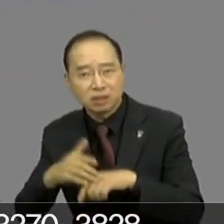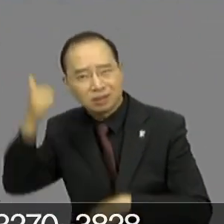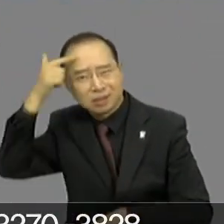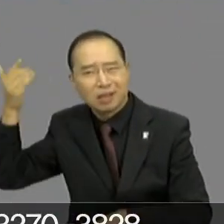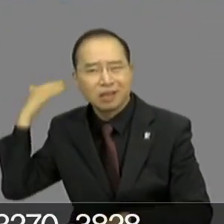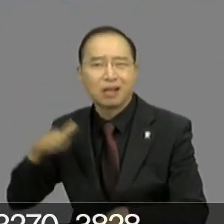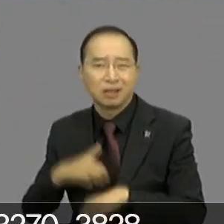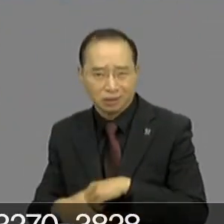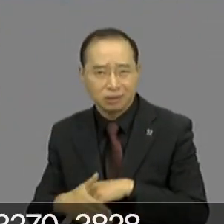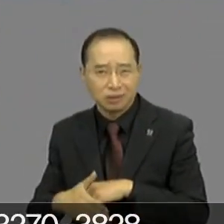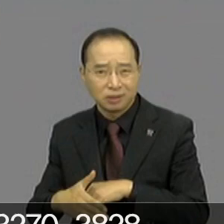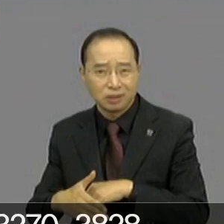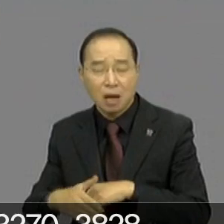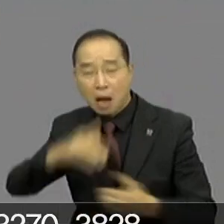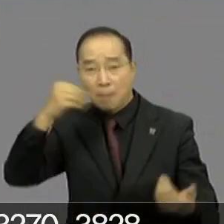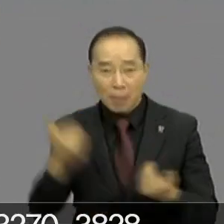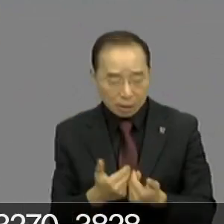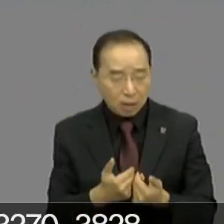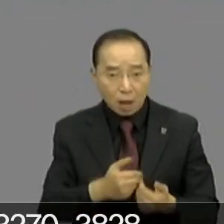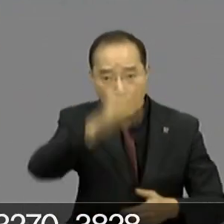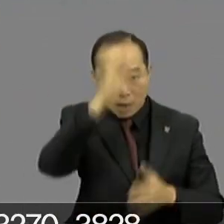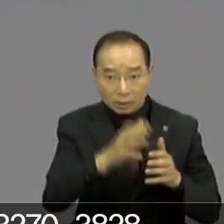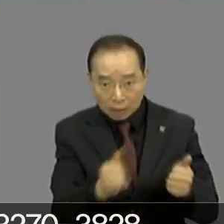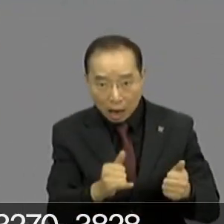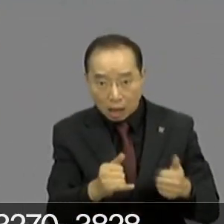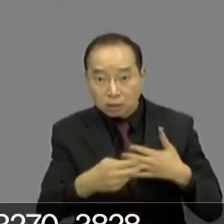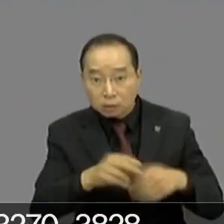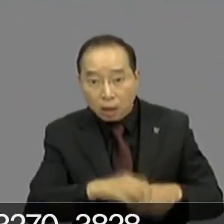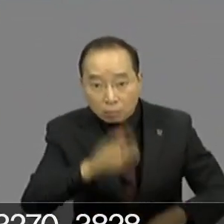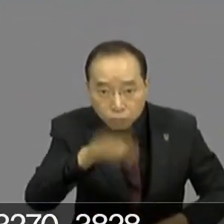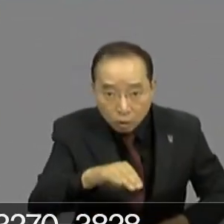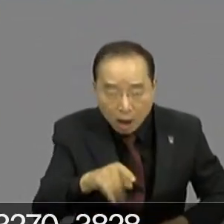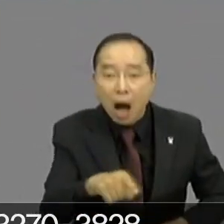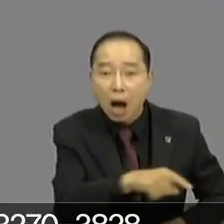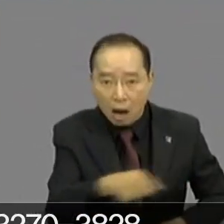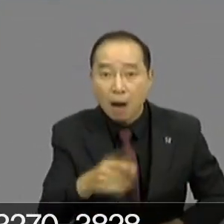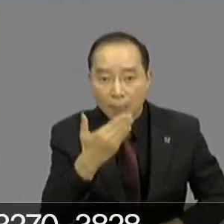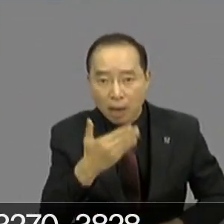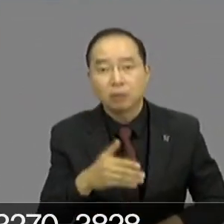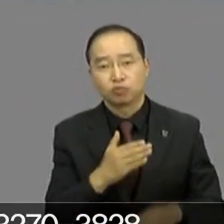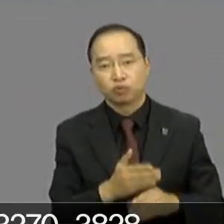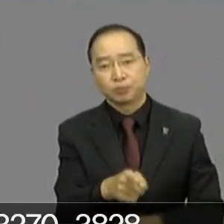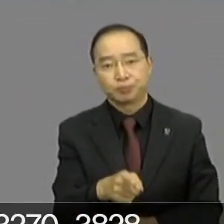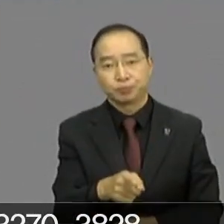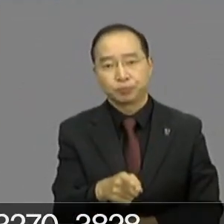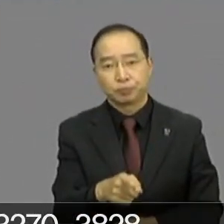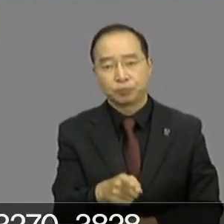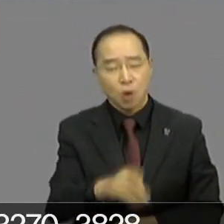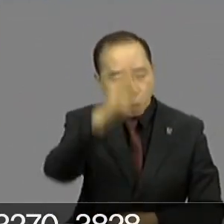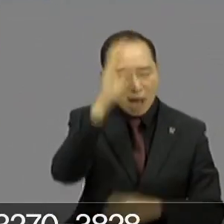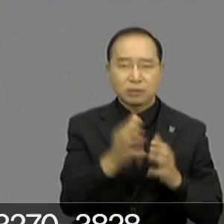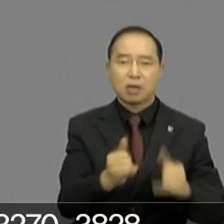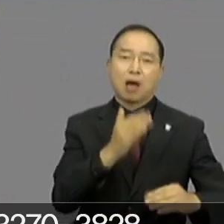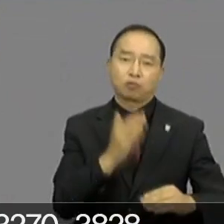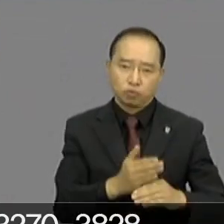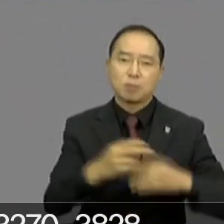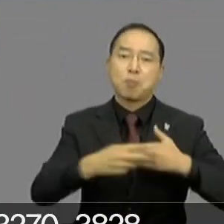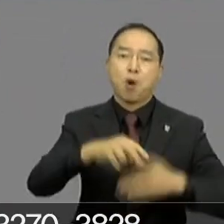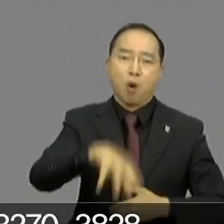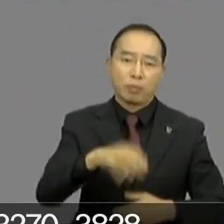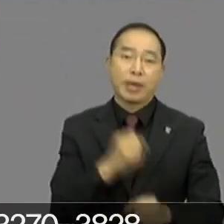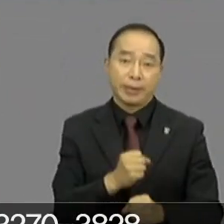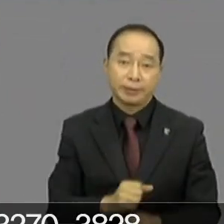계속 가지고 있으면 경쟁력이 안 생기거든요 어쩌나요 근데 이거 뭐 바로 자는 말씀에 받는것으로 해야되니 거지만 말해 하시는게